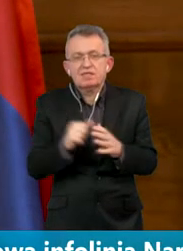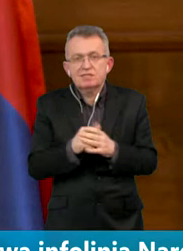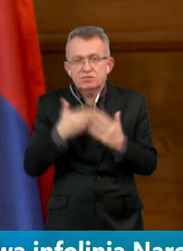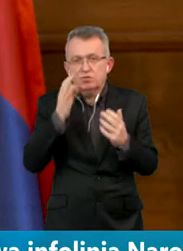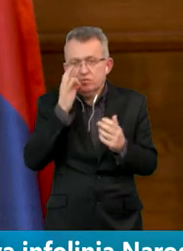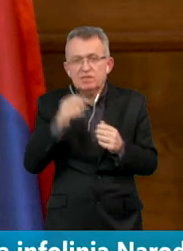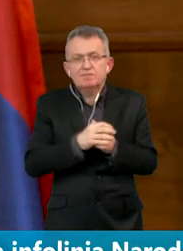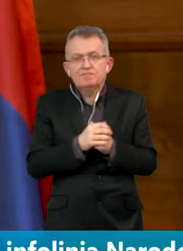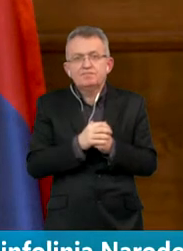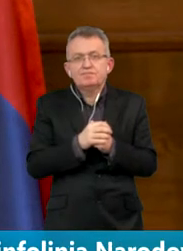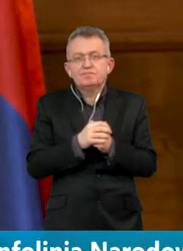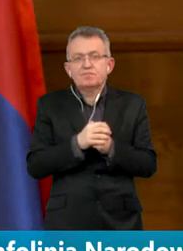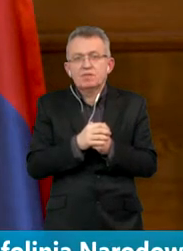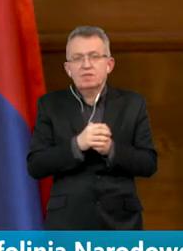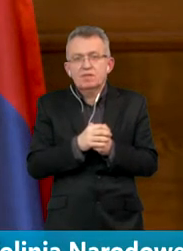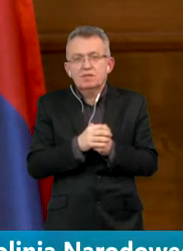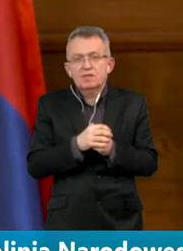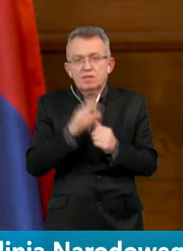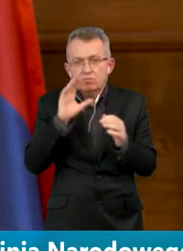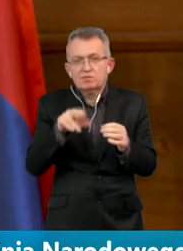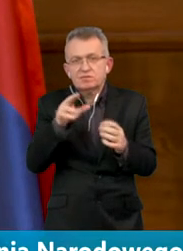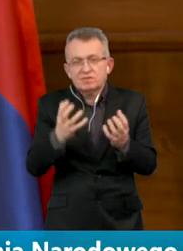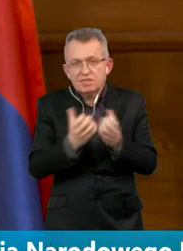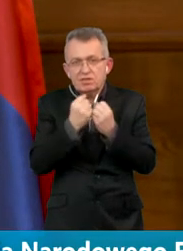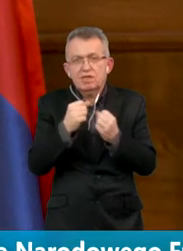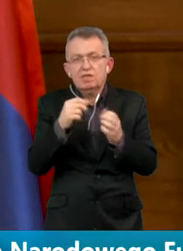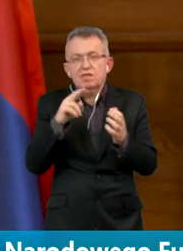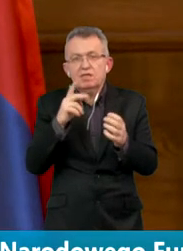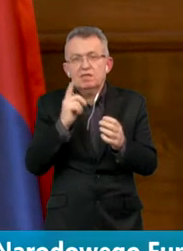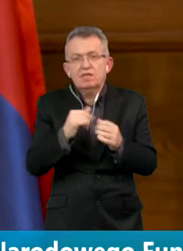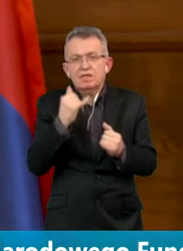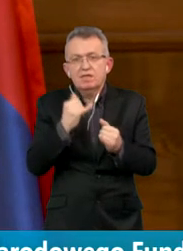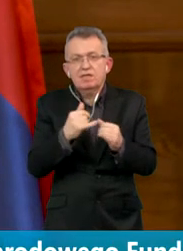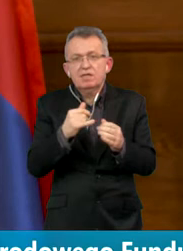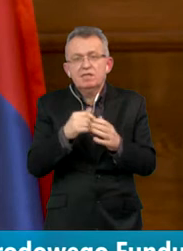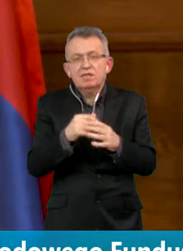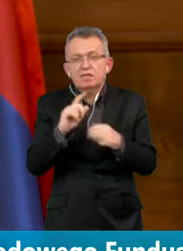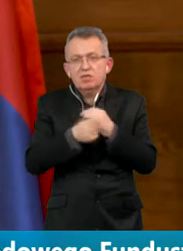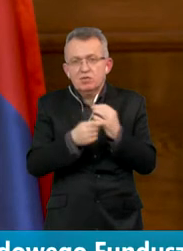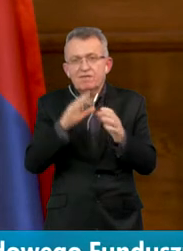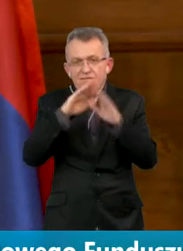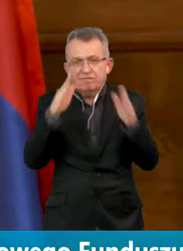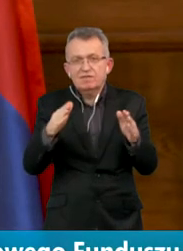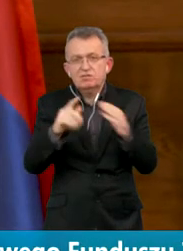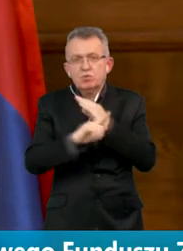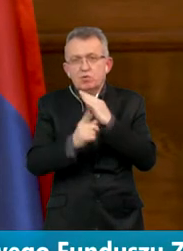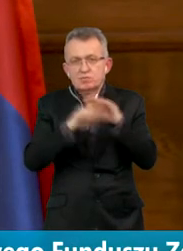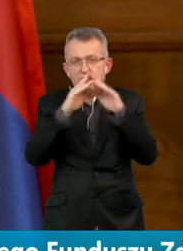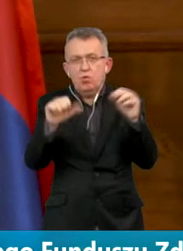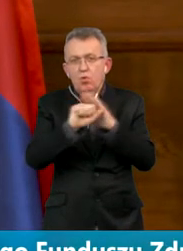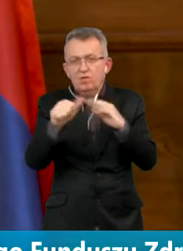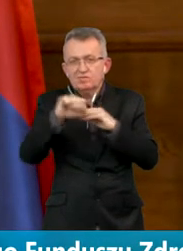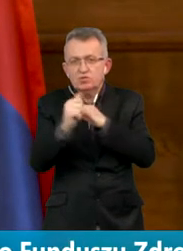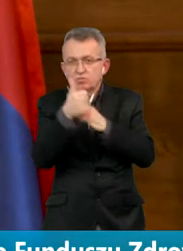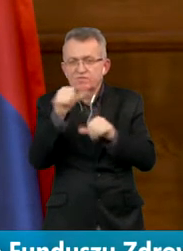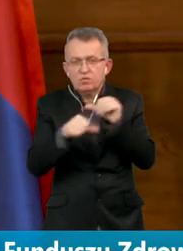panie prezydencie. Może pan uda się znaleźć logikę nakazu PIMP rozebrania wiaty śmietnikowej, która stoi od 1961 roku.